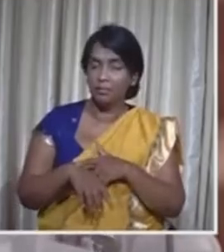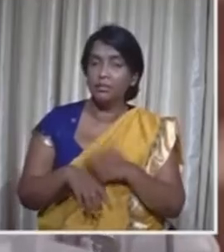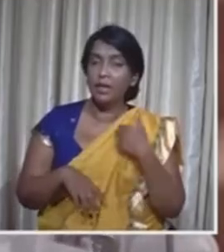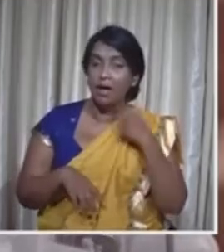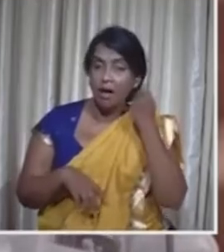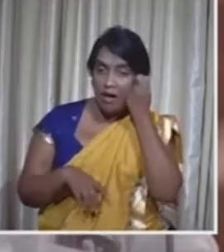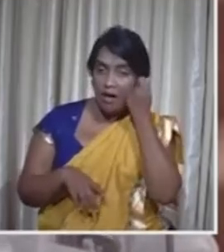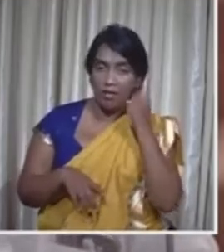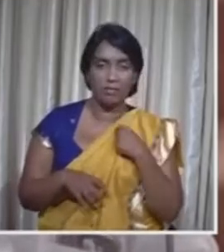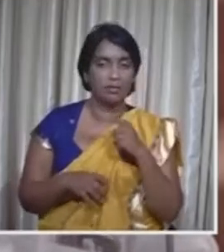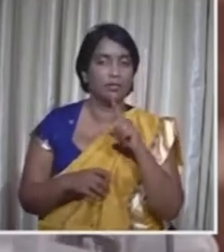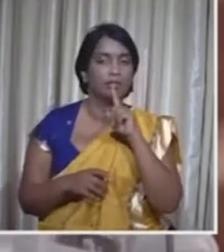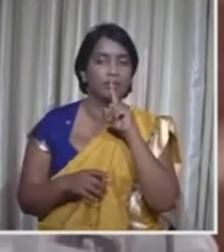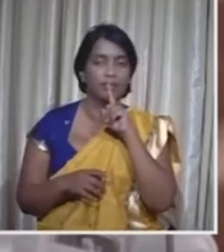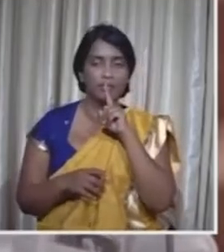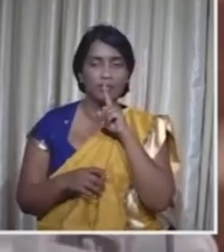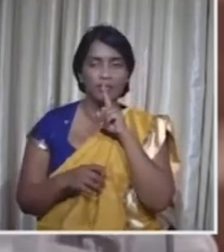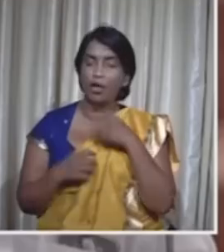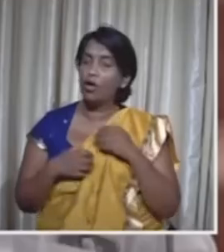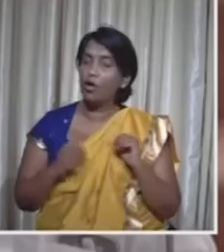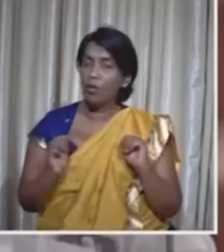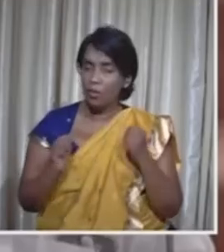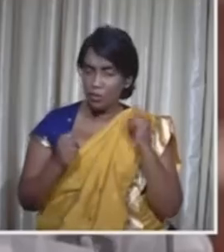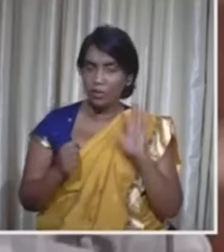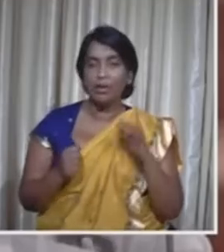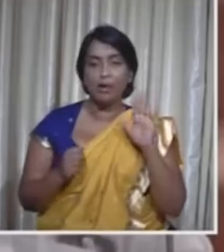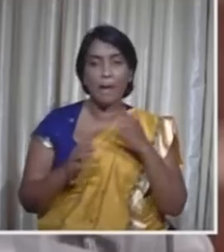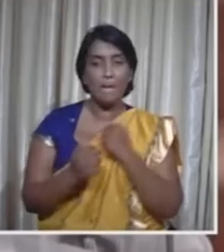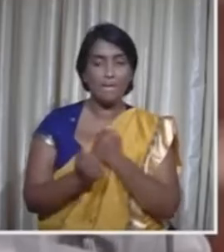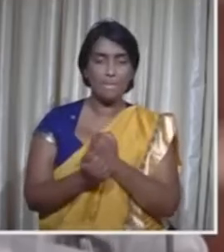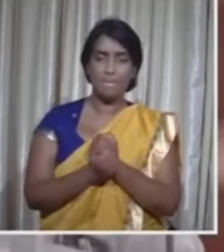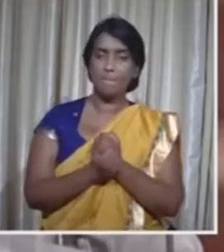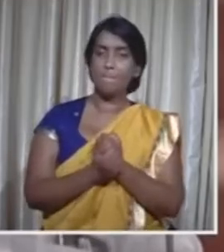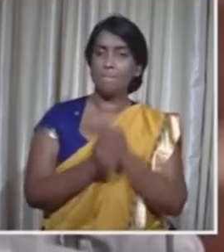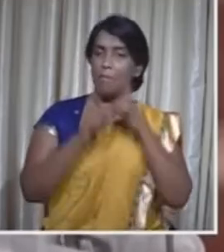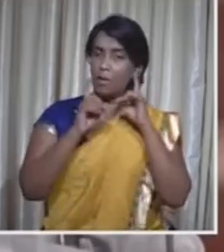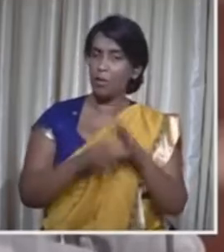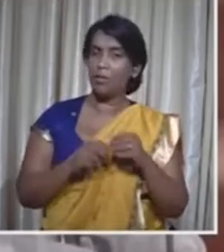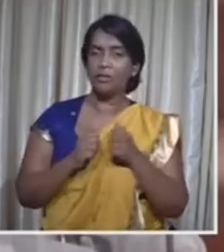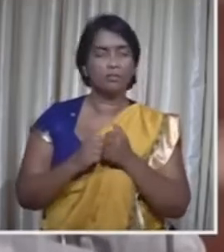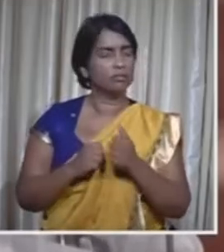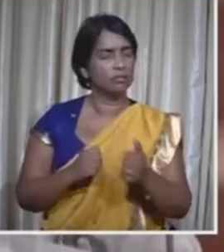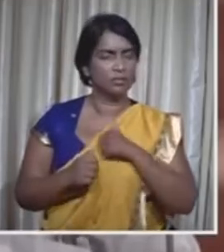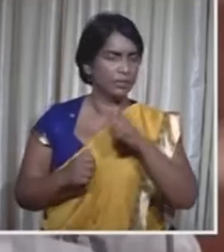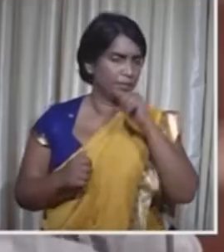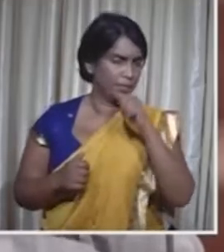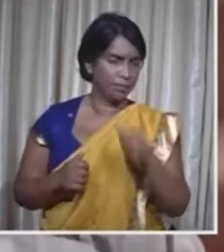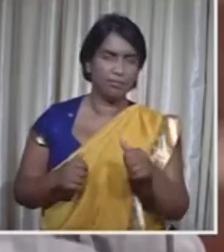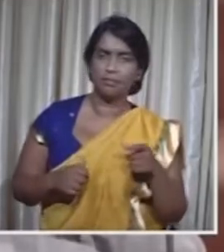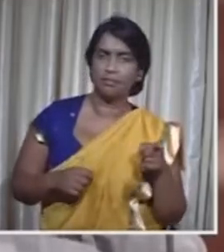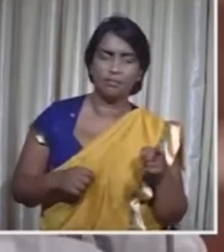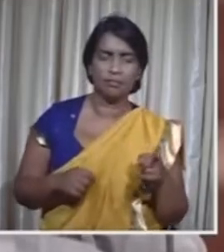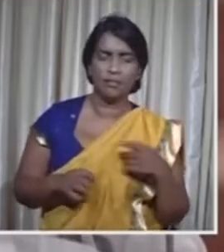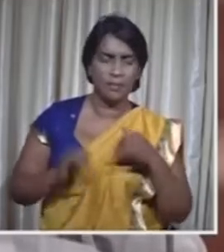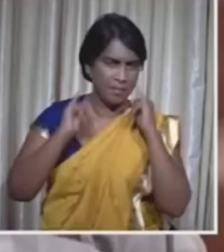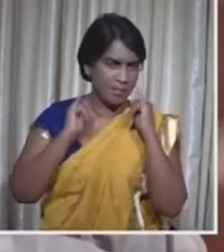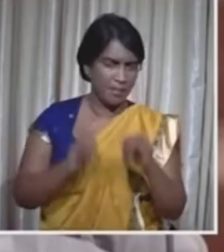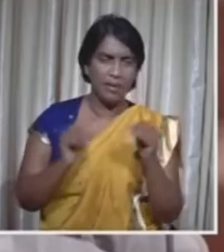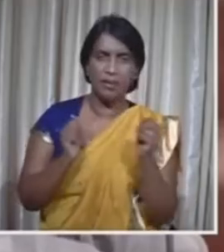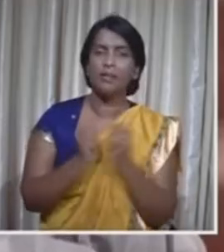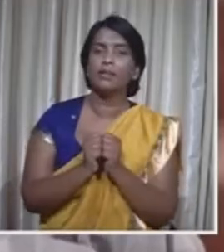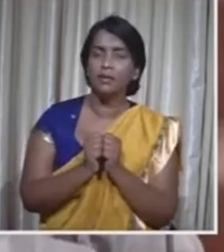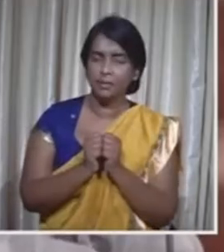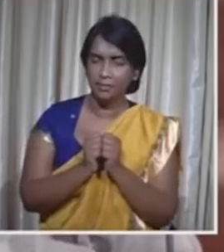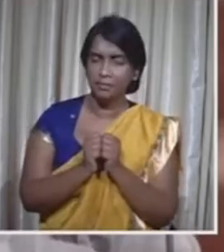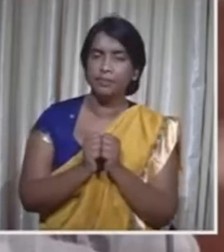அவலங்களை முன்வைப்பதற்கு முனைந்த பொழுது போலீசார் இவ்வாறு நடந்து கொண்டது மிகவும் ஒரு கேவலமான விடயமாகும். அதிலும்